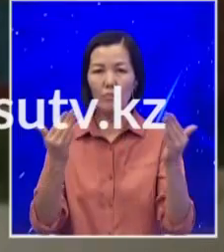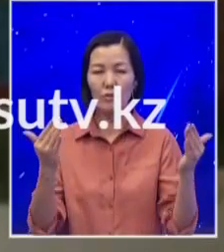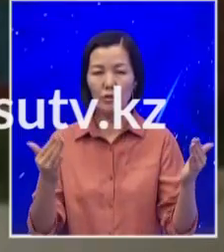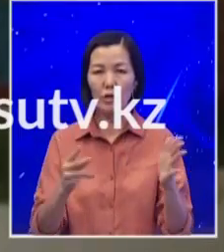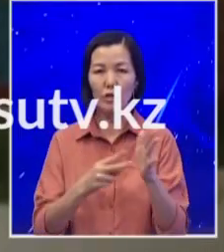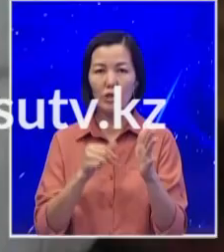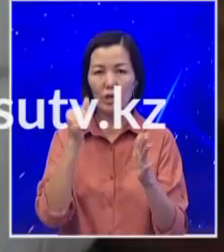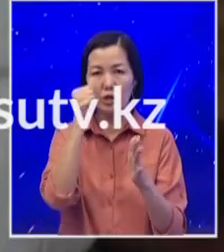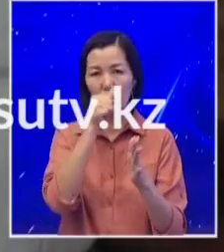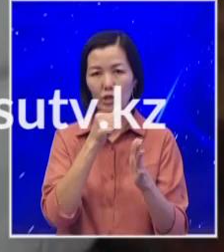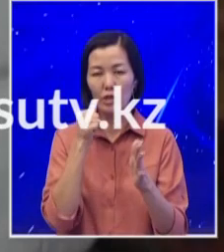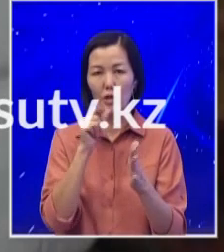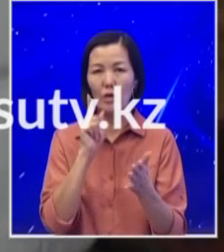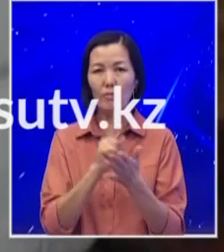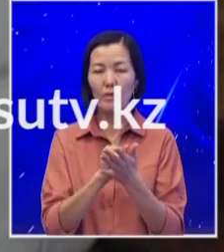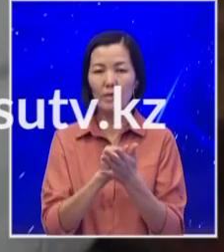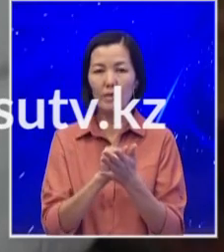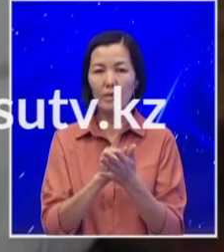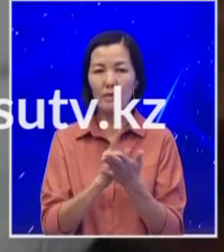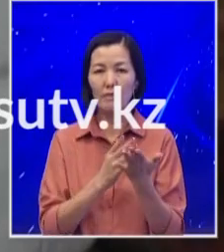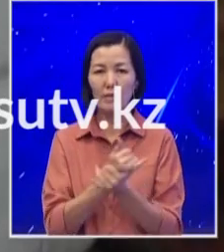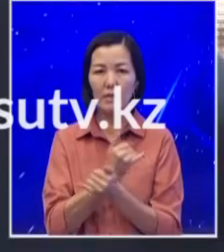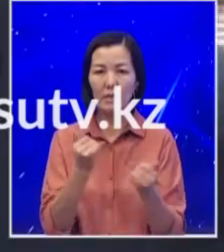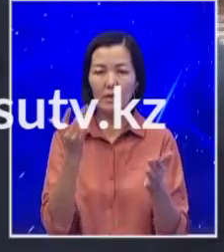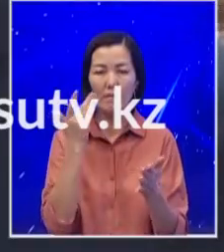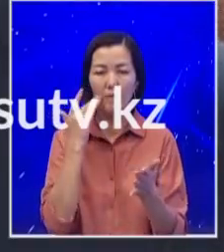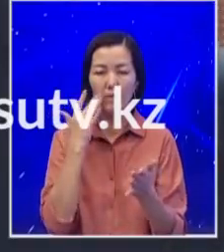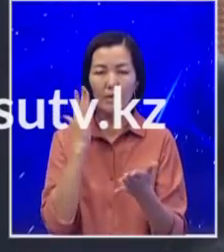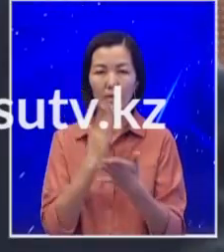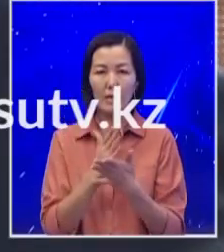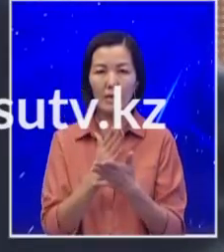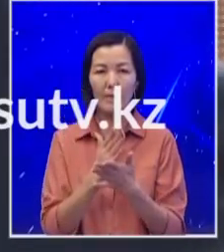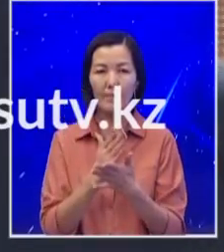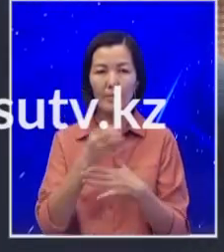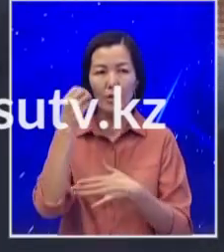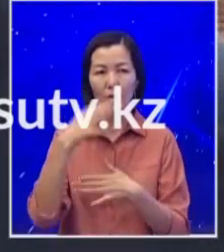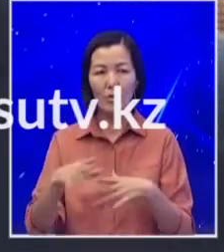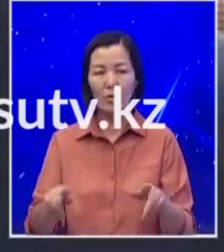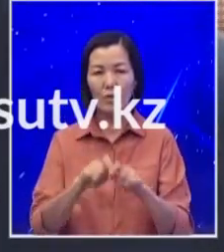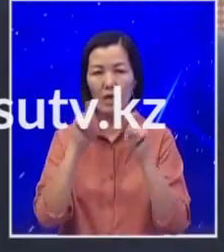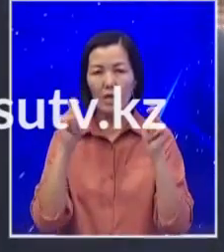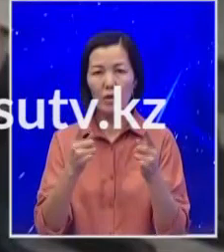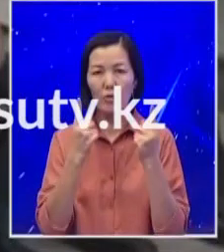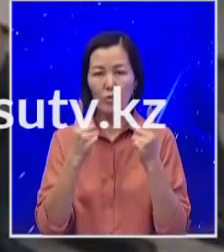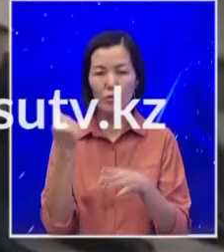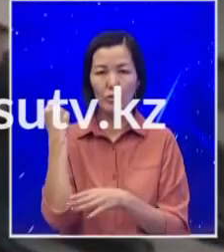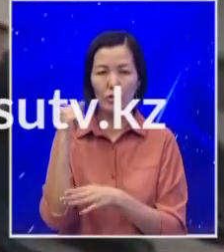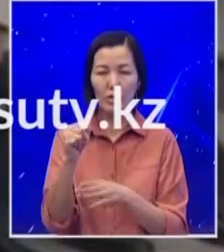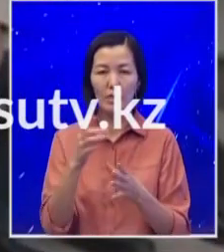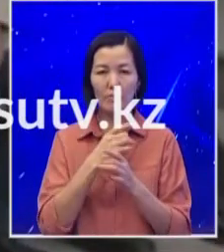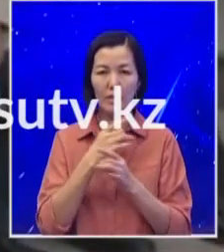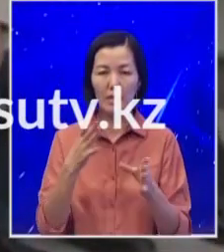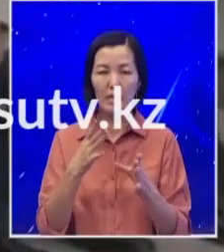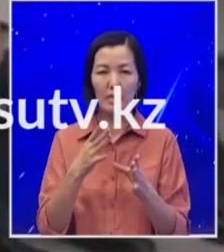жылдан бері өз міндетін қалтқысыз атқарып келеді. Аталмыш орталық ұлы жеңіс мерекесіне орай келушілеріне тағы